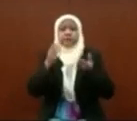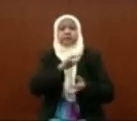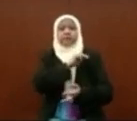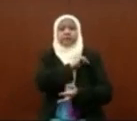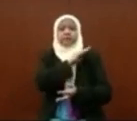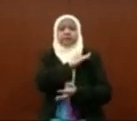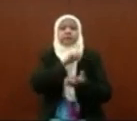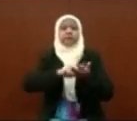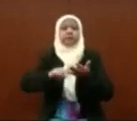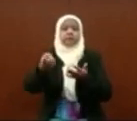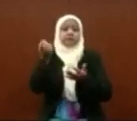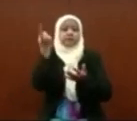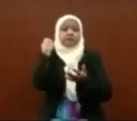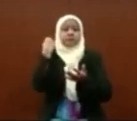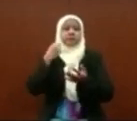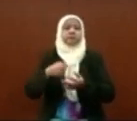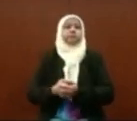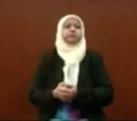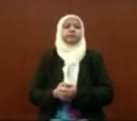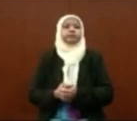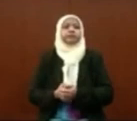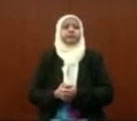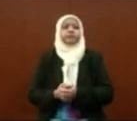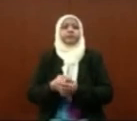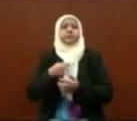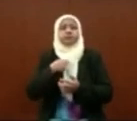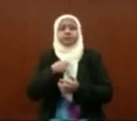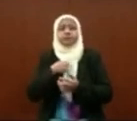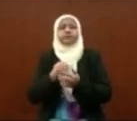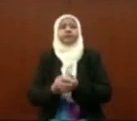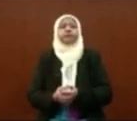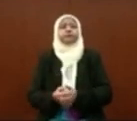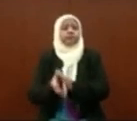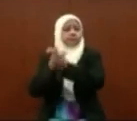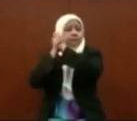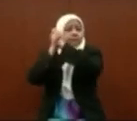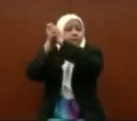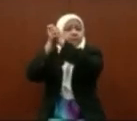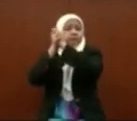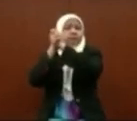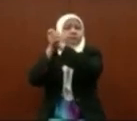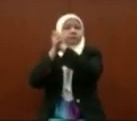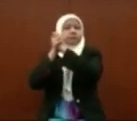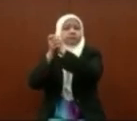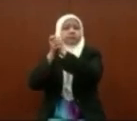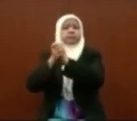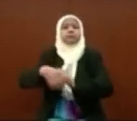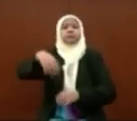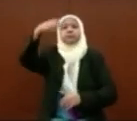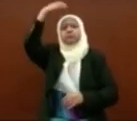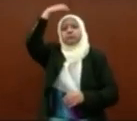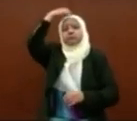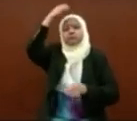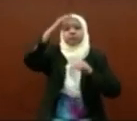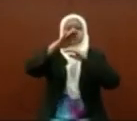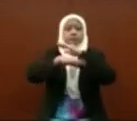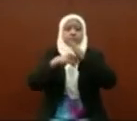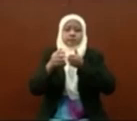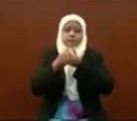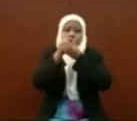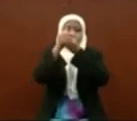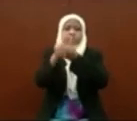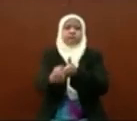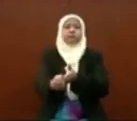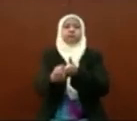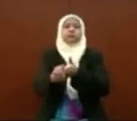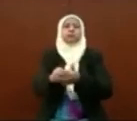lalu sebagai mukadimah Saya ingin merekam kan ucapkan tanya kepada kerajaan Gis lango dibawah pimpinan yang menghormati